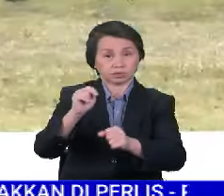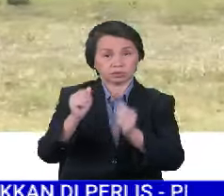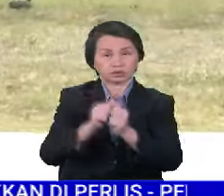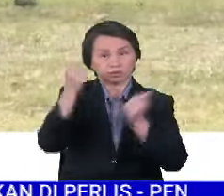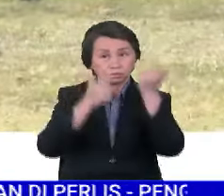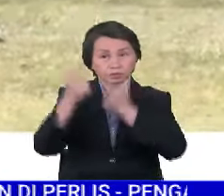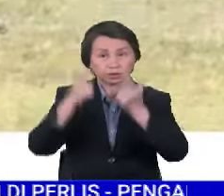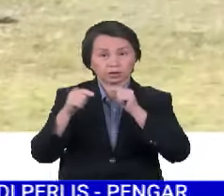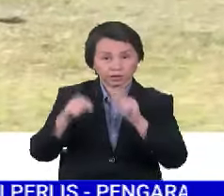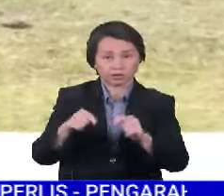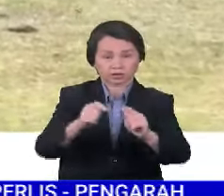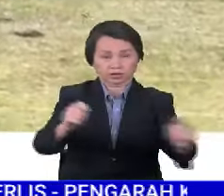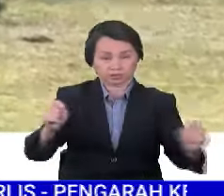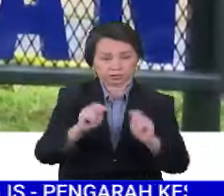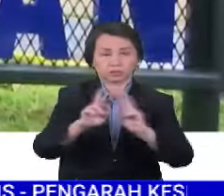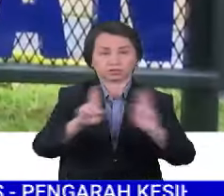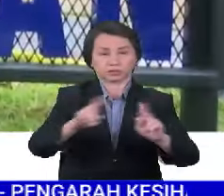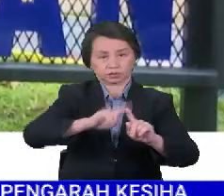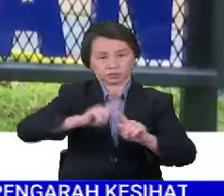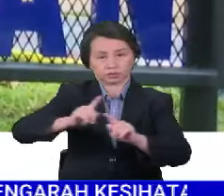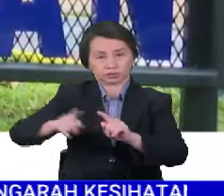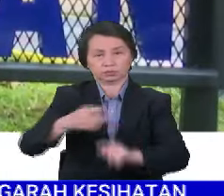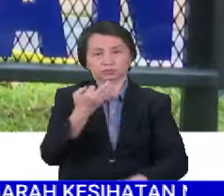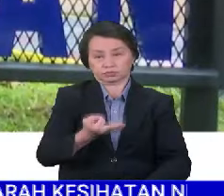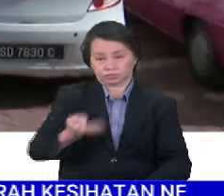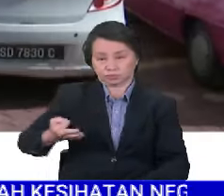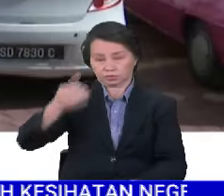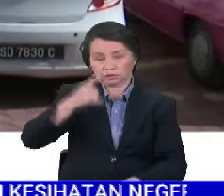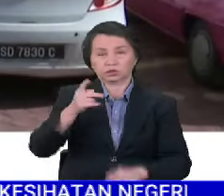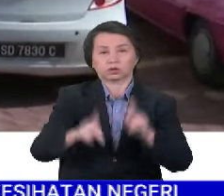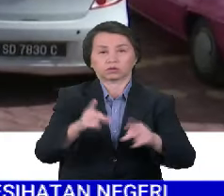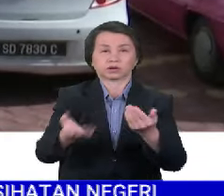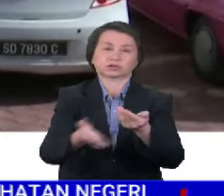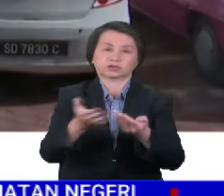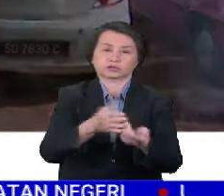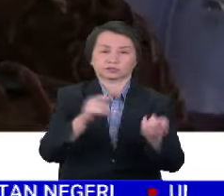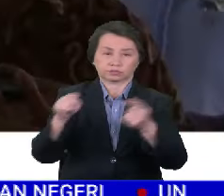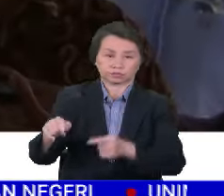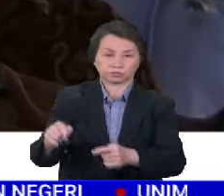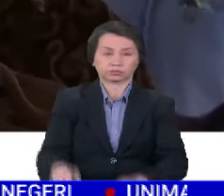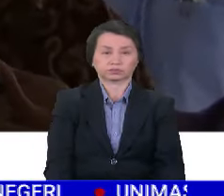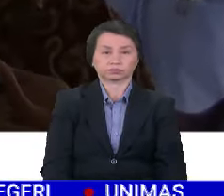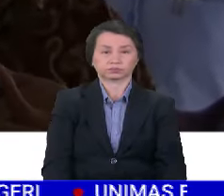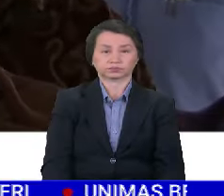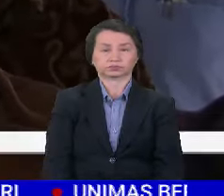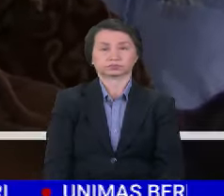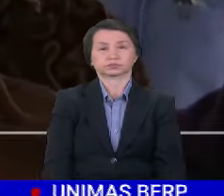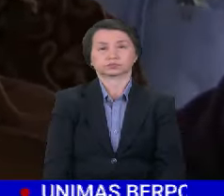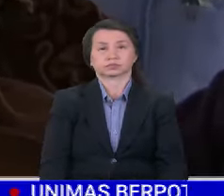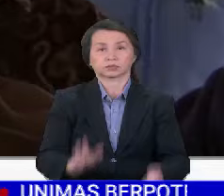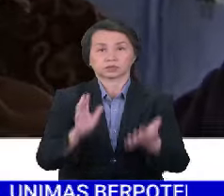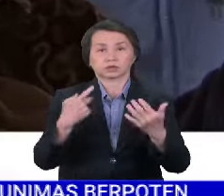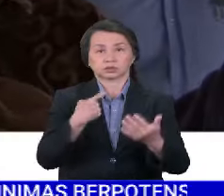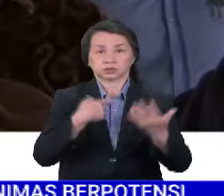pelancongan Labuan tampak berkenaan menyediakan berbagai facility bagi kemudahan orang awam jadi kita telah pun